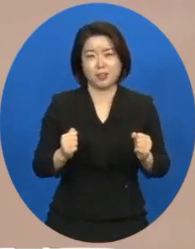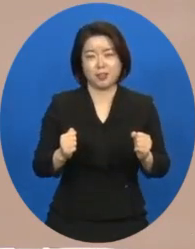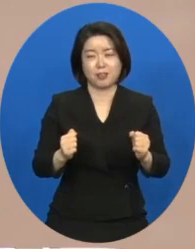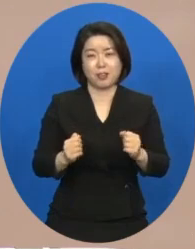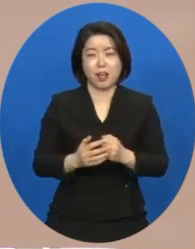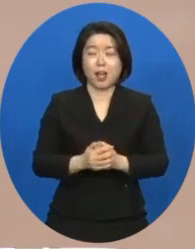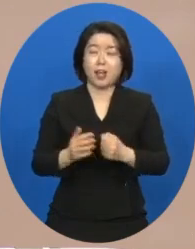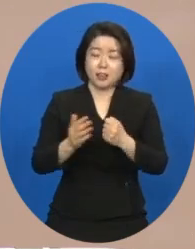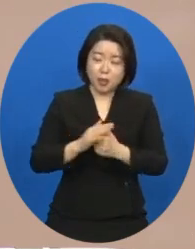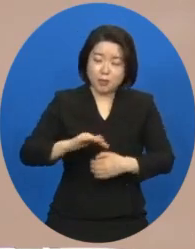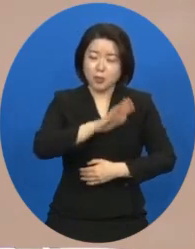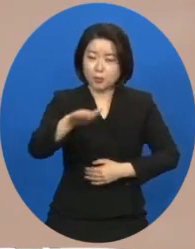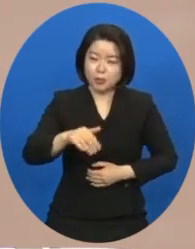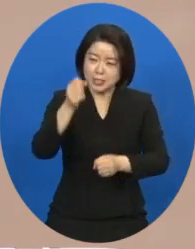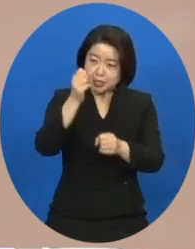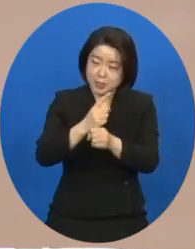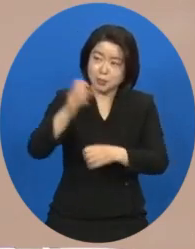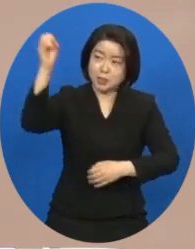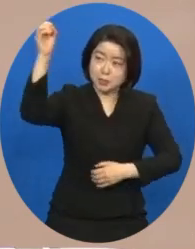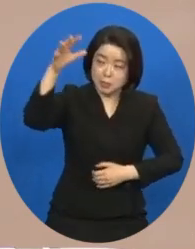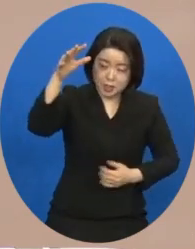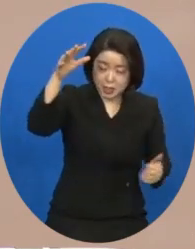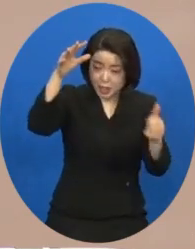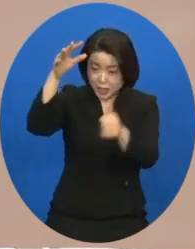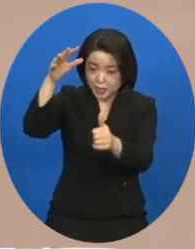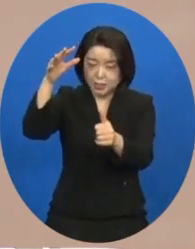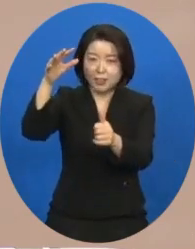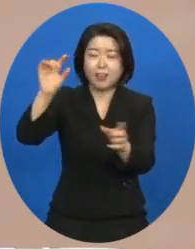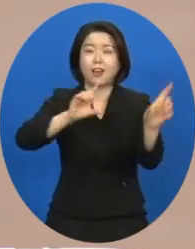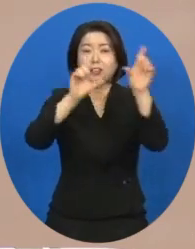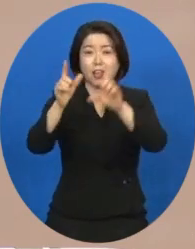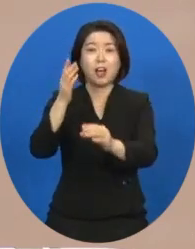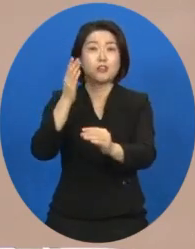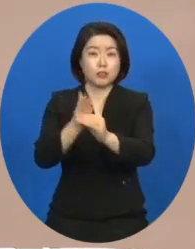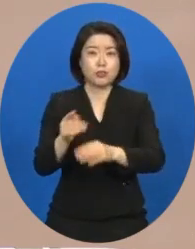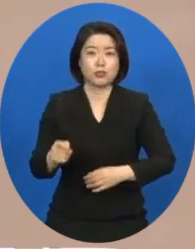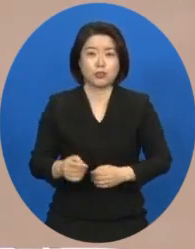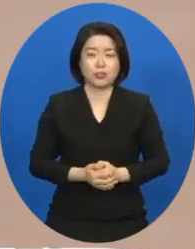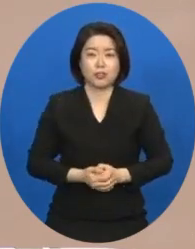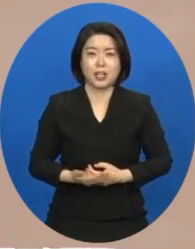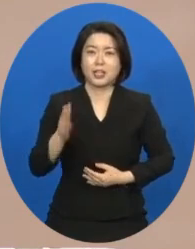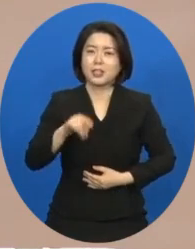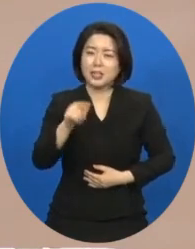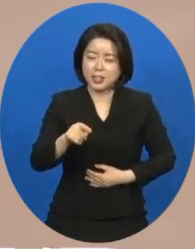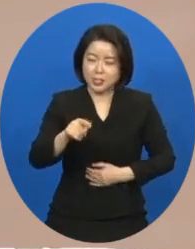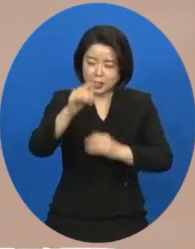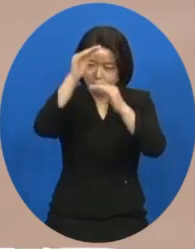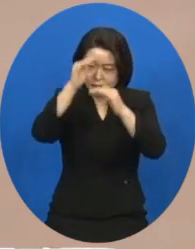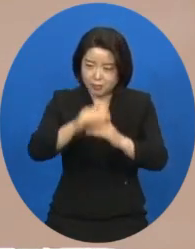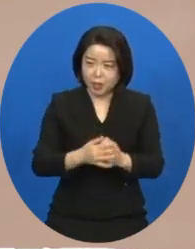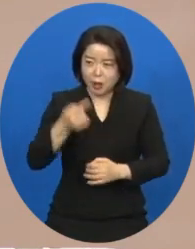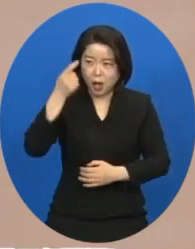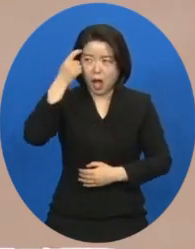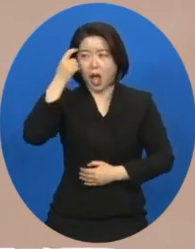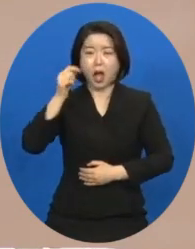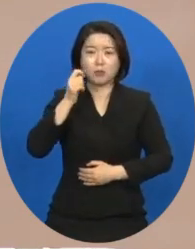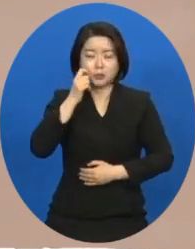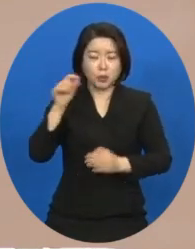우리는 이미 빛 가운데 나와 있는 거예요. 그런데도 그 사실을 깨닫지 못하고 믿지